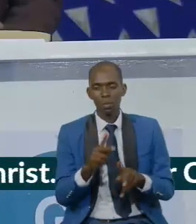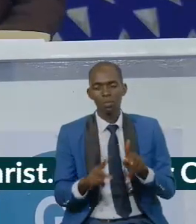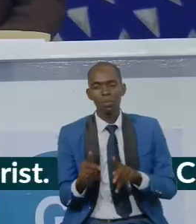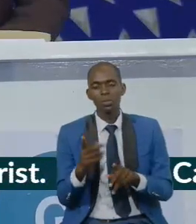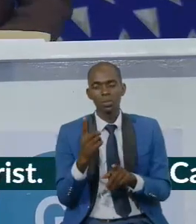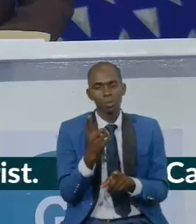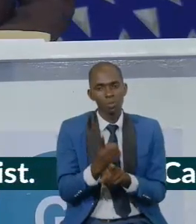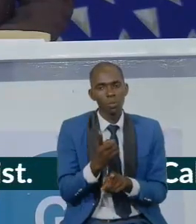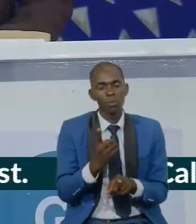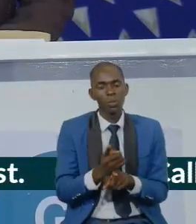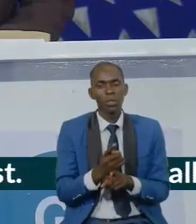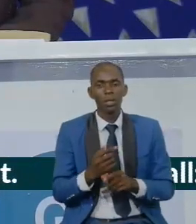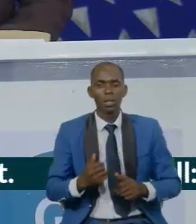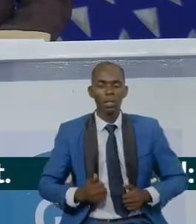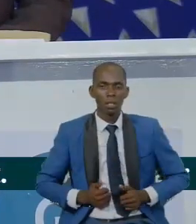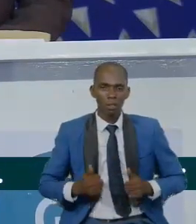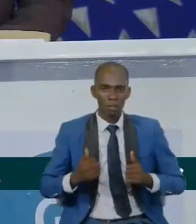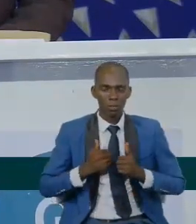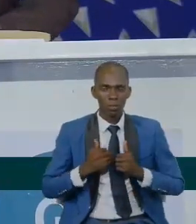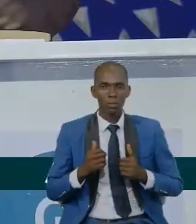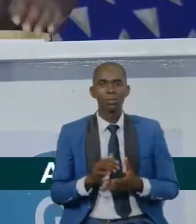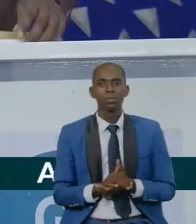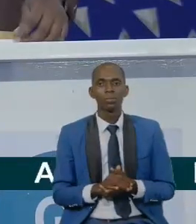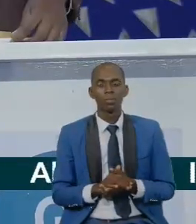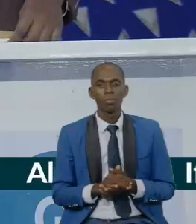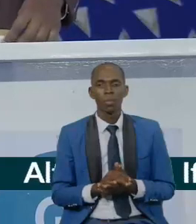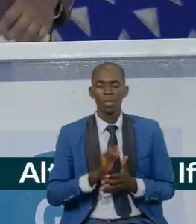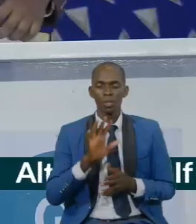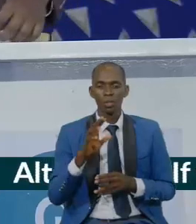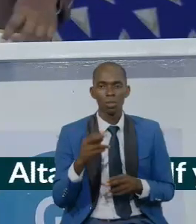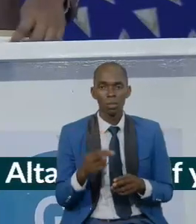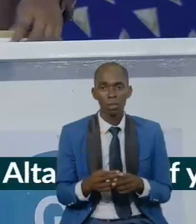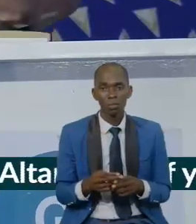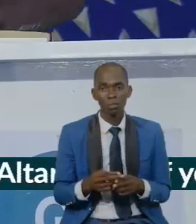address. Votre nom. Your name.